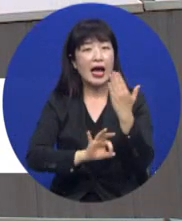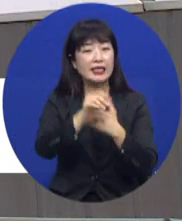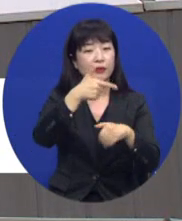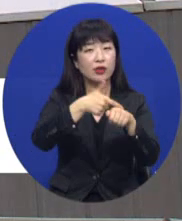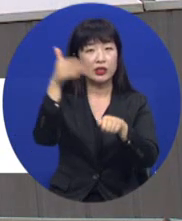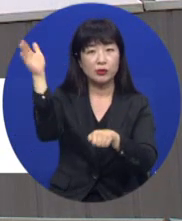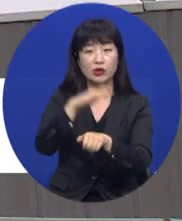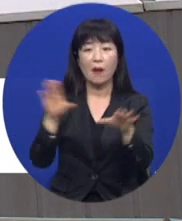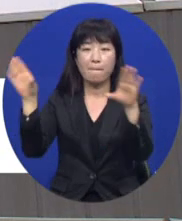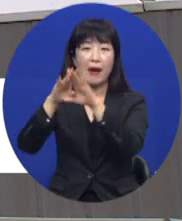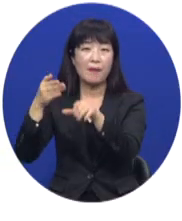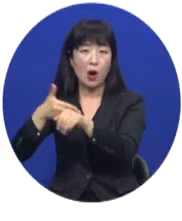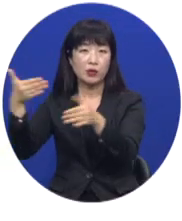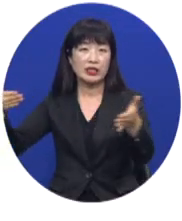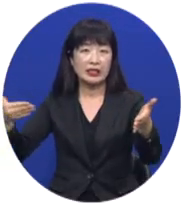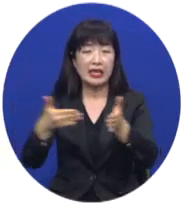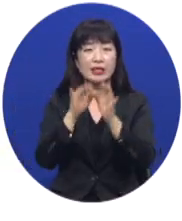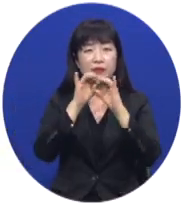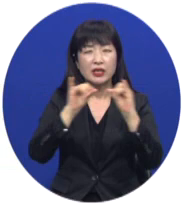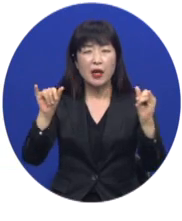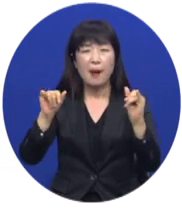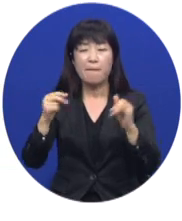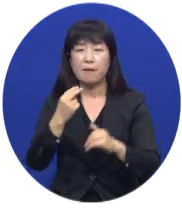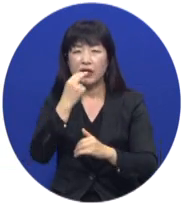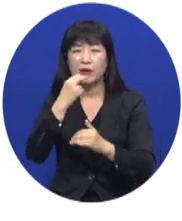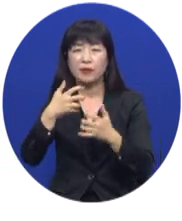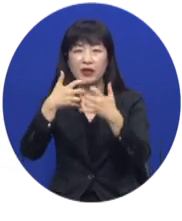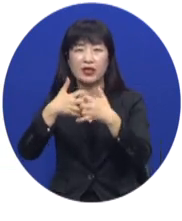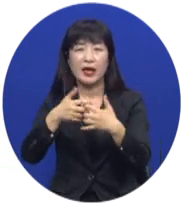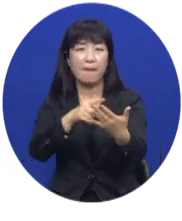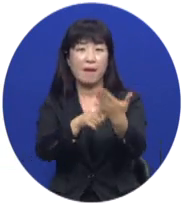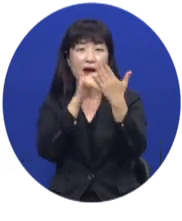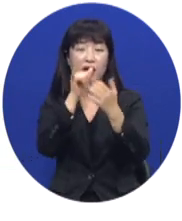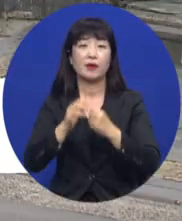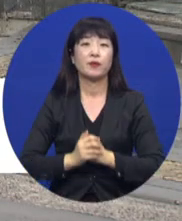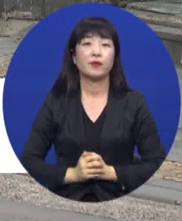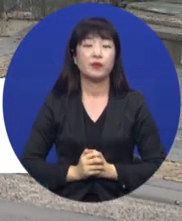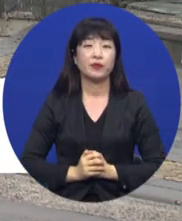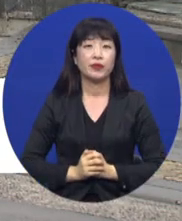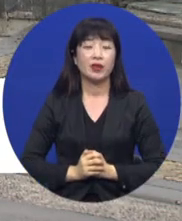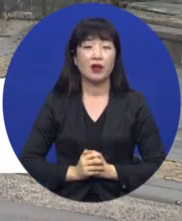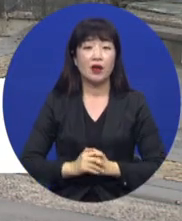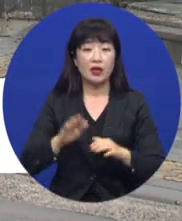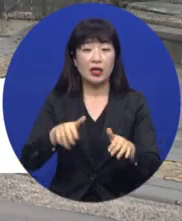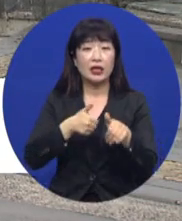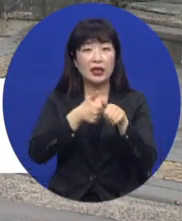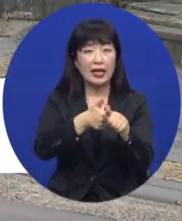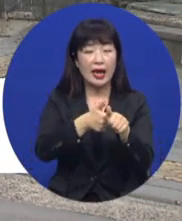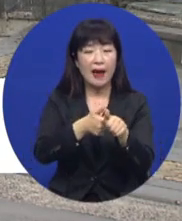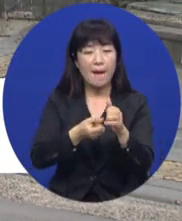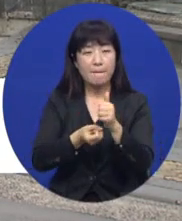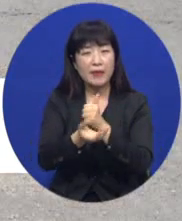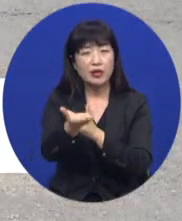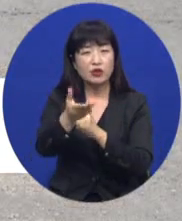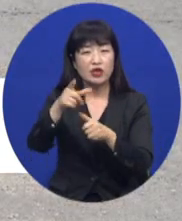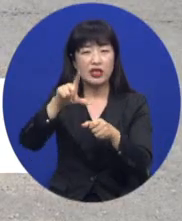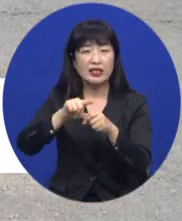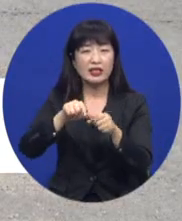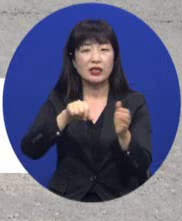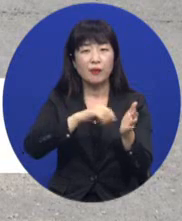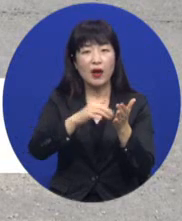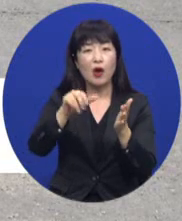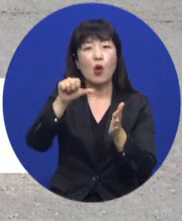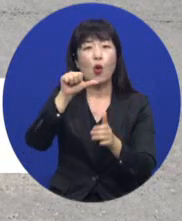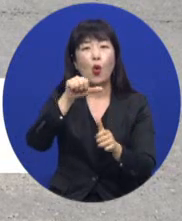6시부터 밤 9시까지 미세먼지 비상 저감 조치를 발명했습니다 이에 따라 돈에 배출가스 5등급 차량